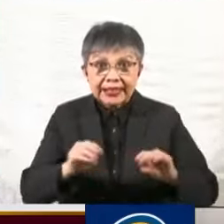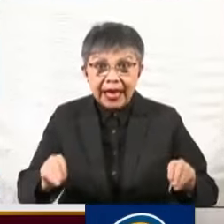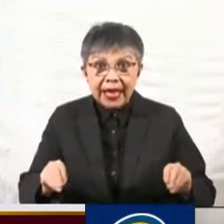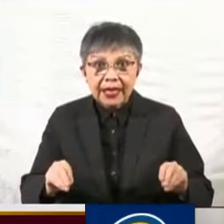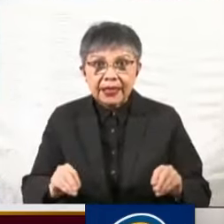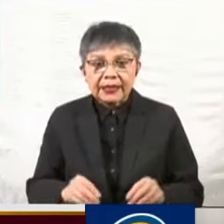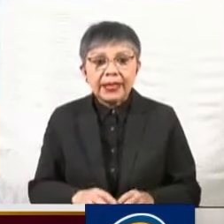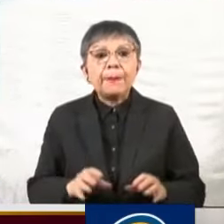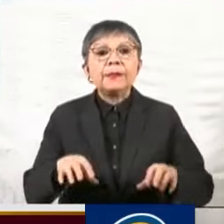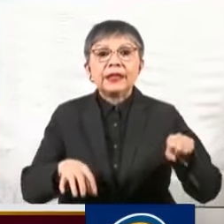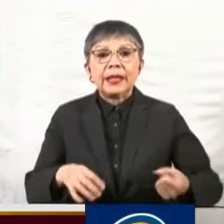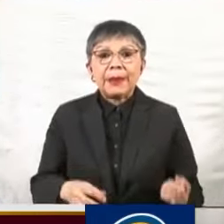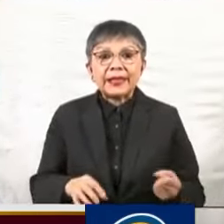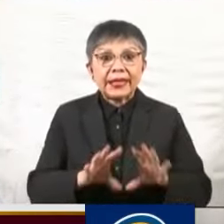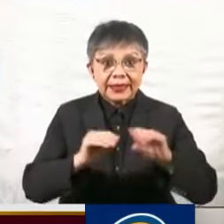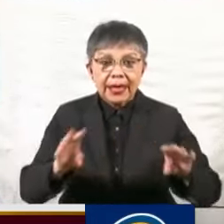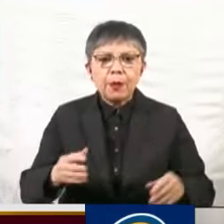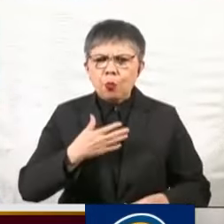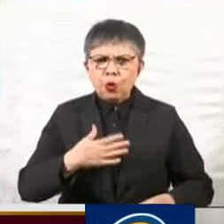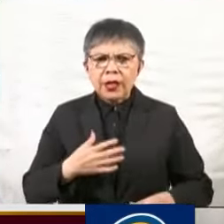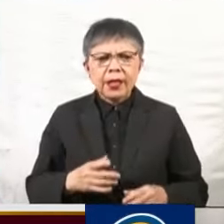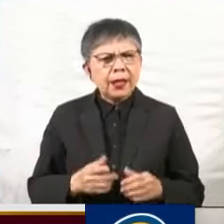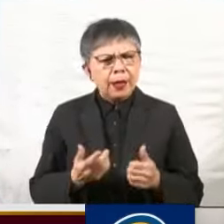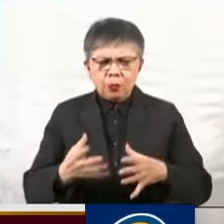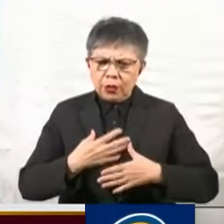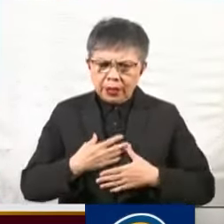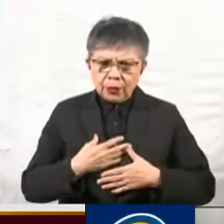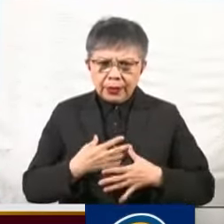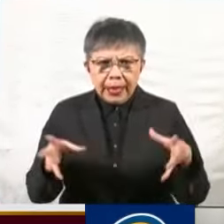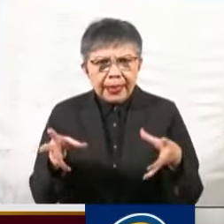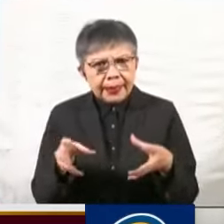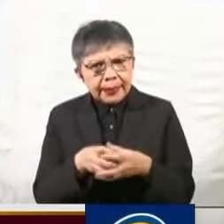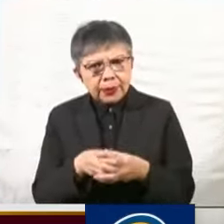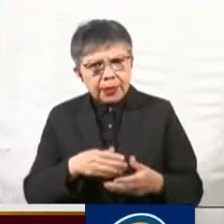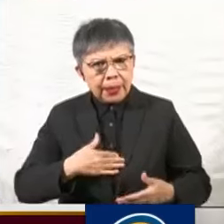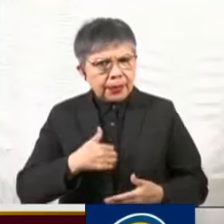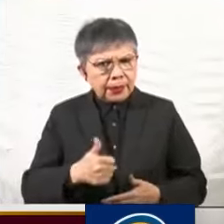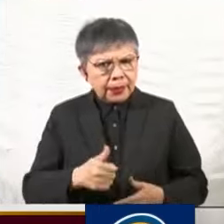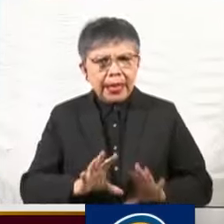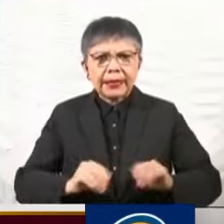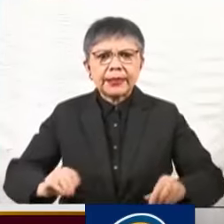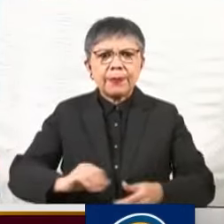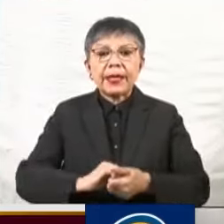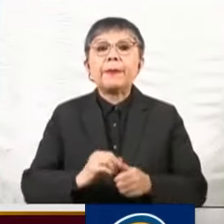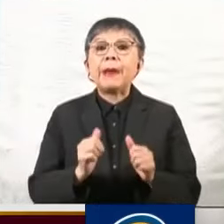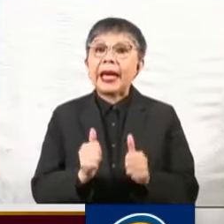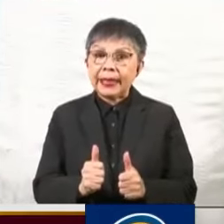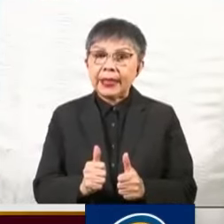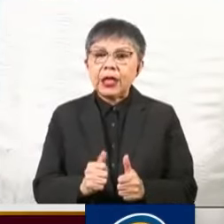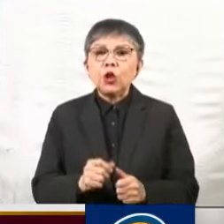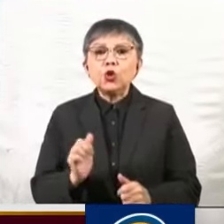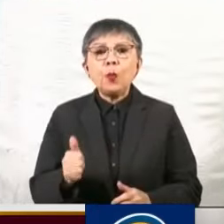juga pasar kerja itu memiliki satu integritas satu kerja sama yang baik